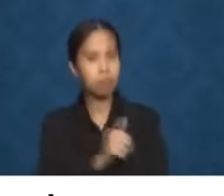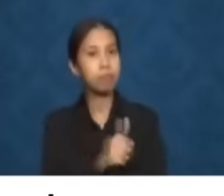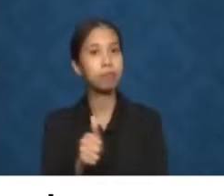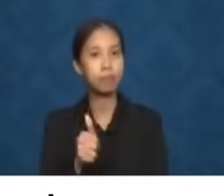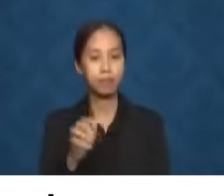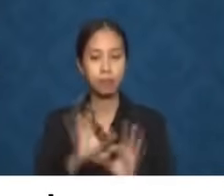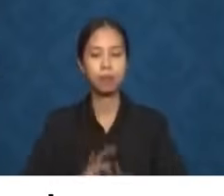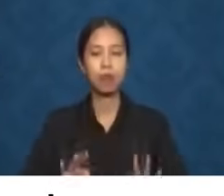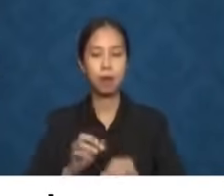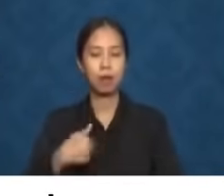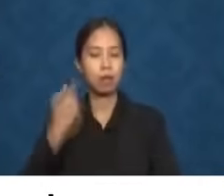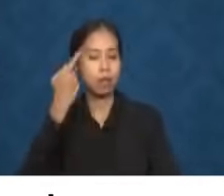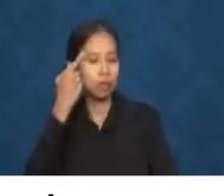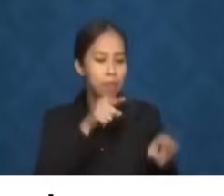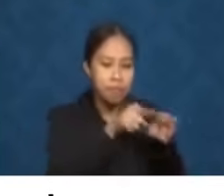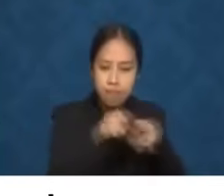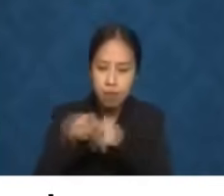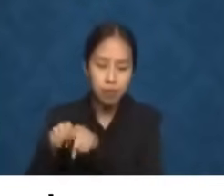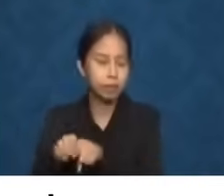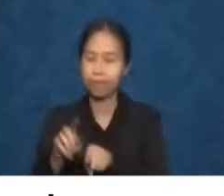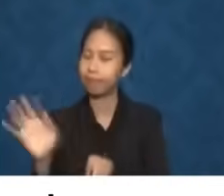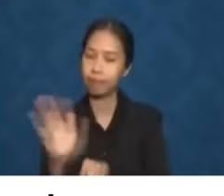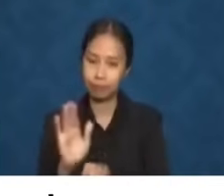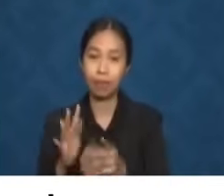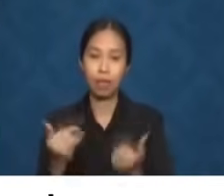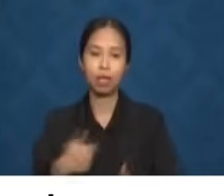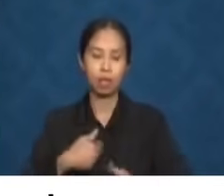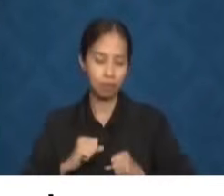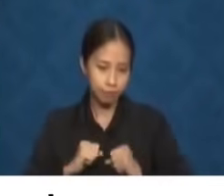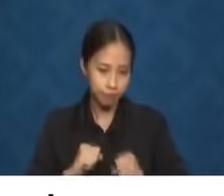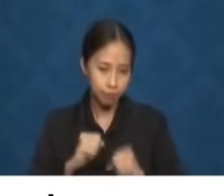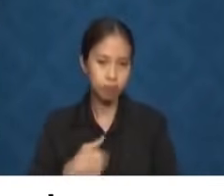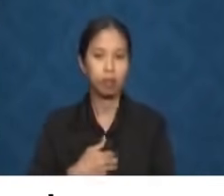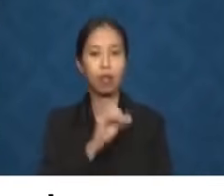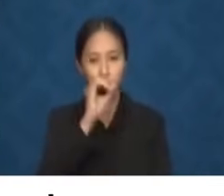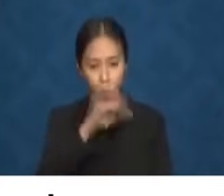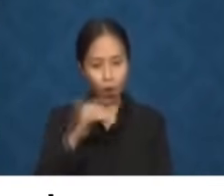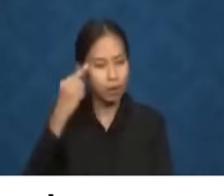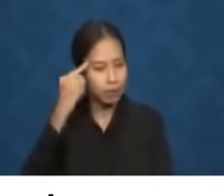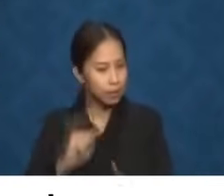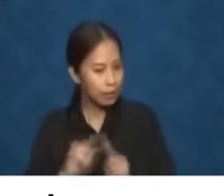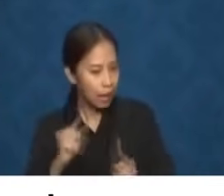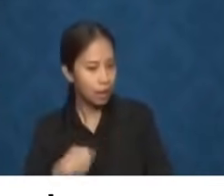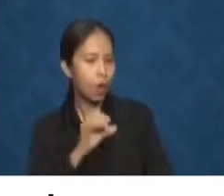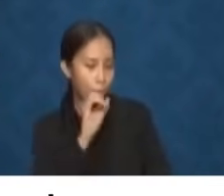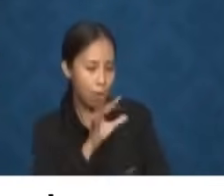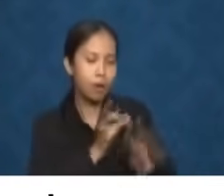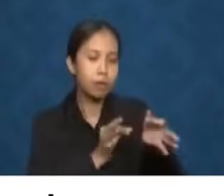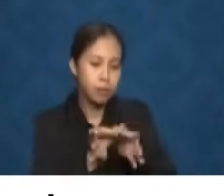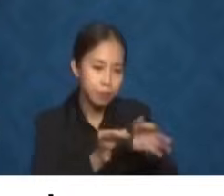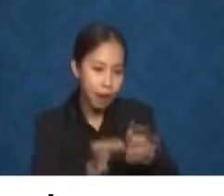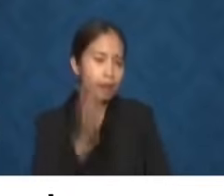ธรรมคือการสร้างพื้นที่ปลอดภัยในการพูดคุยเกี่ยวกับสถาบันพระมหากษัตริย์ไม่ใช่แค่ในสภาเราใช้น้